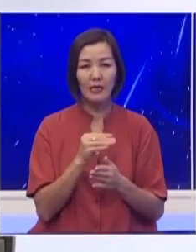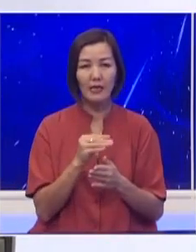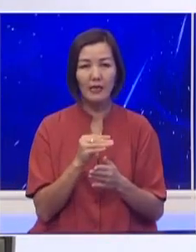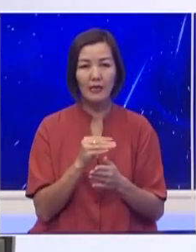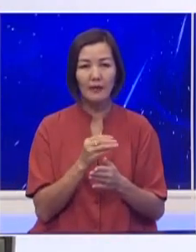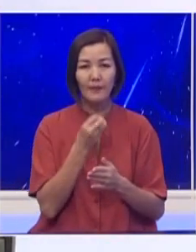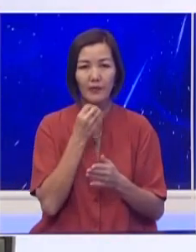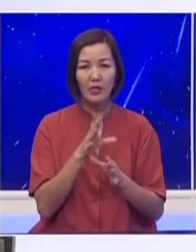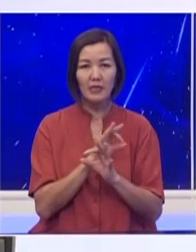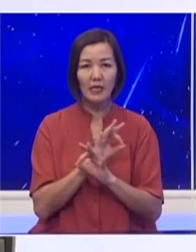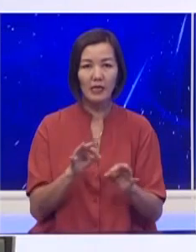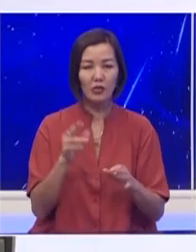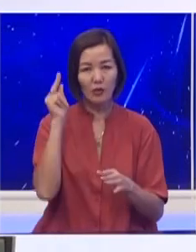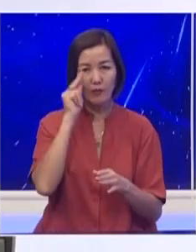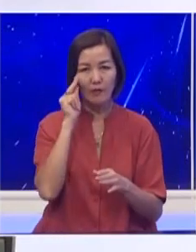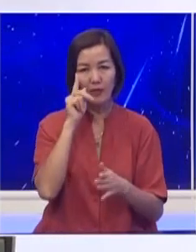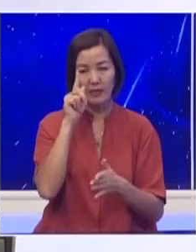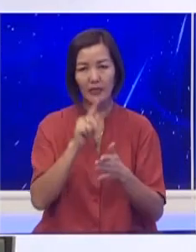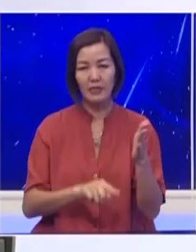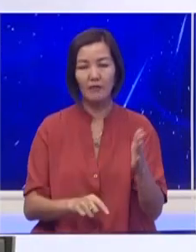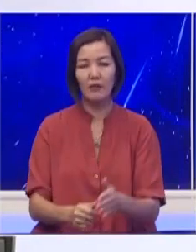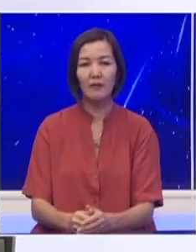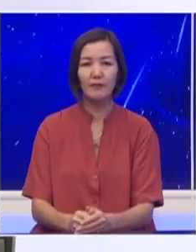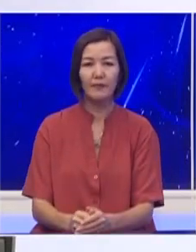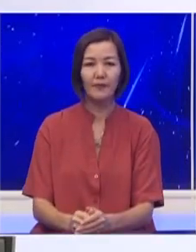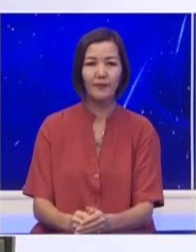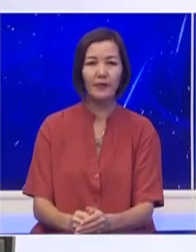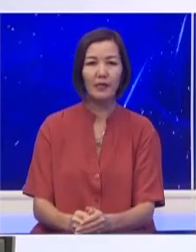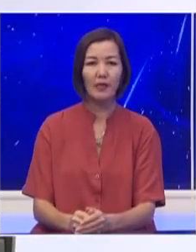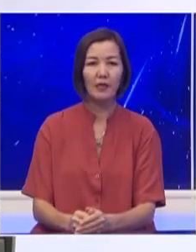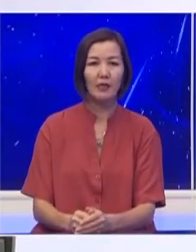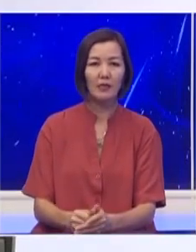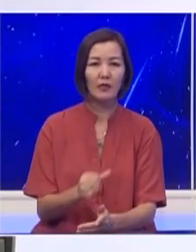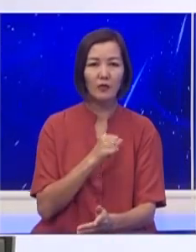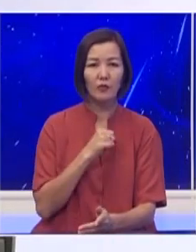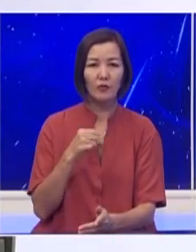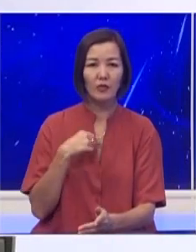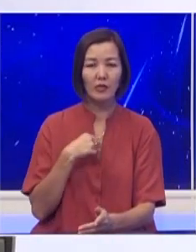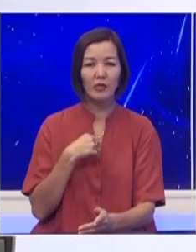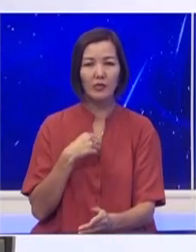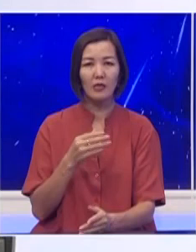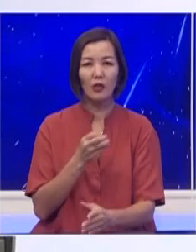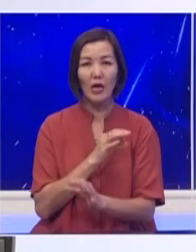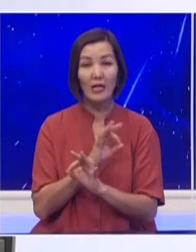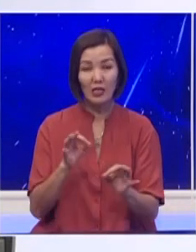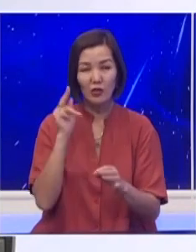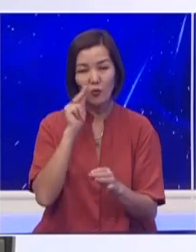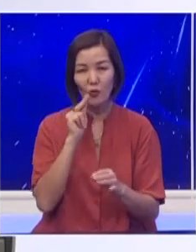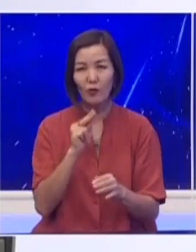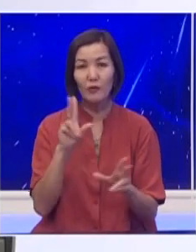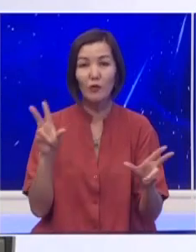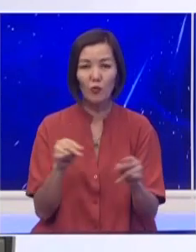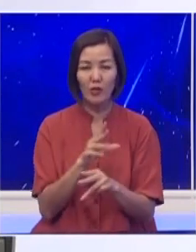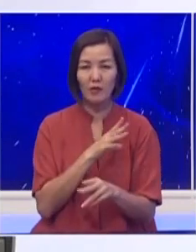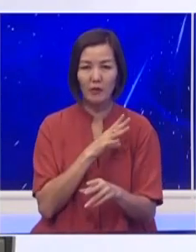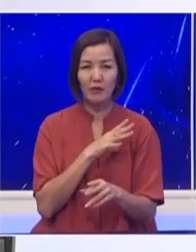өздерінің жақсы білім алатындарына сенімді. Өздері де бізге, енді апай біз мұнда жақсы оқимыз,